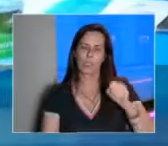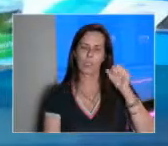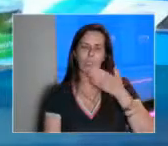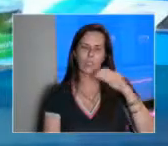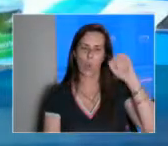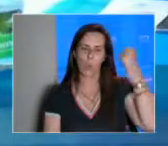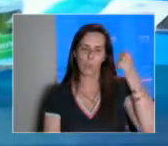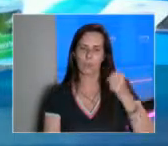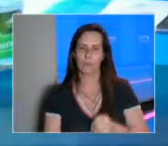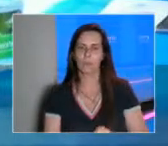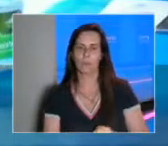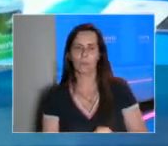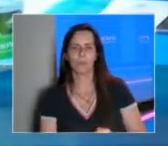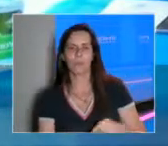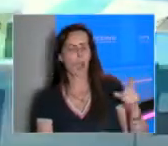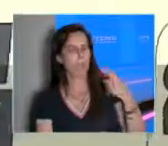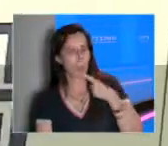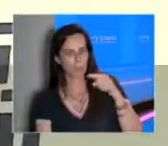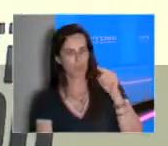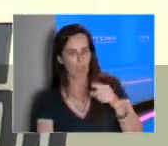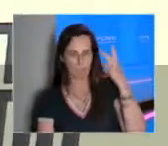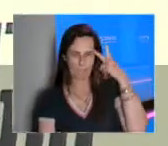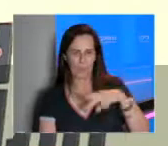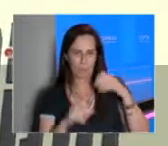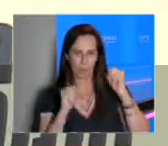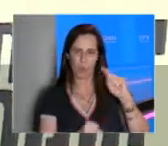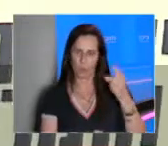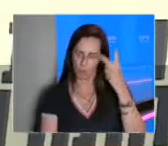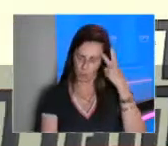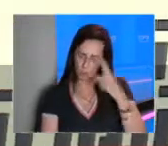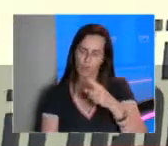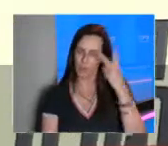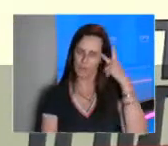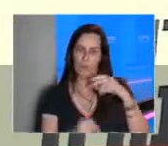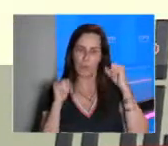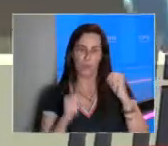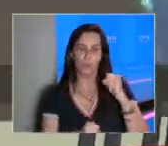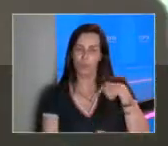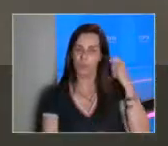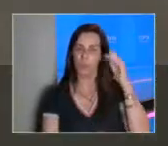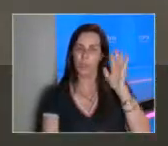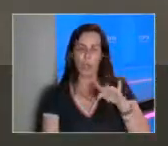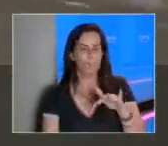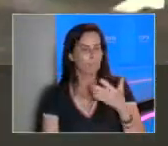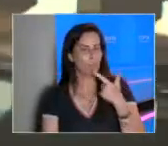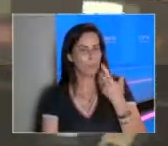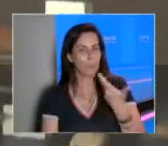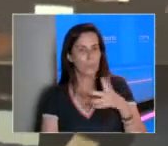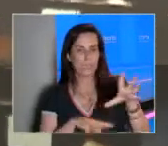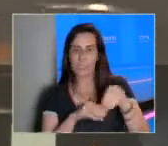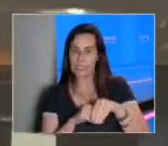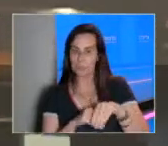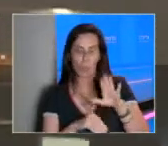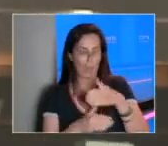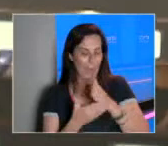ציונית מעשית. כן, חבר הכנסת דיין, אמרת שאתה מבין בביטחון, כולנו יודעים שאתה מבין בביטחון, ואנחנו שומעים גם את הערכות שסיפוח, גם